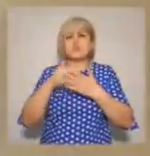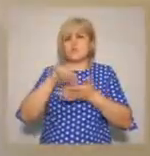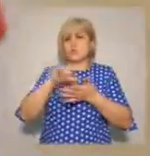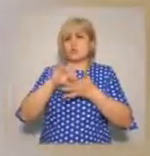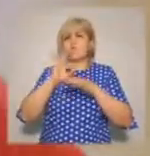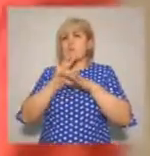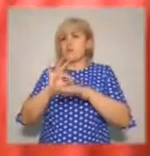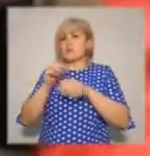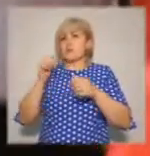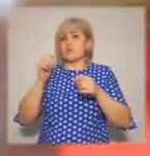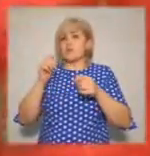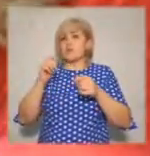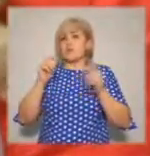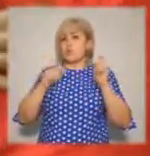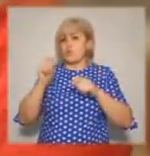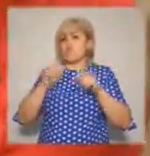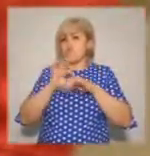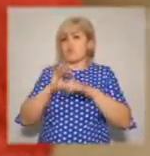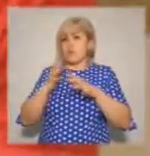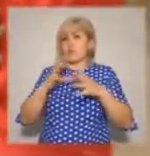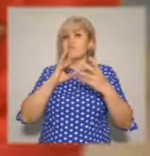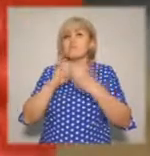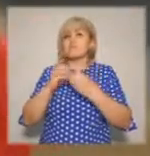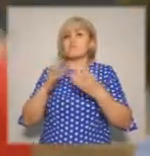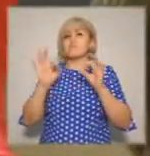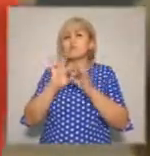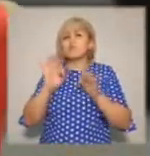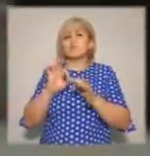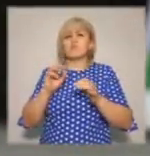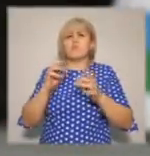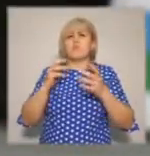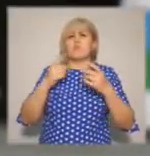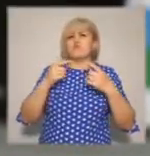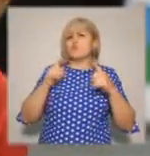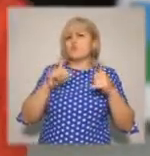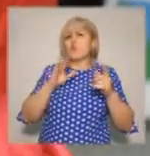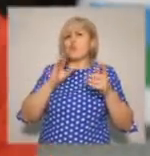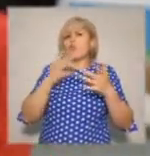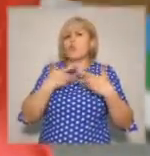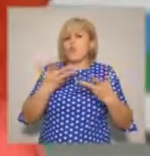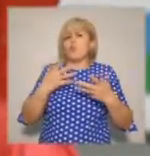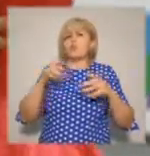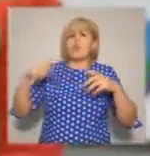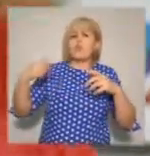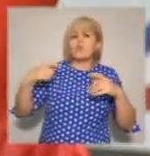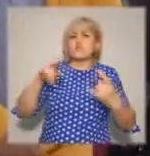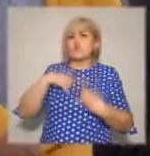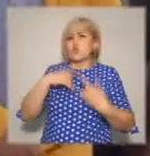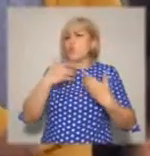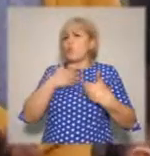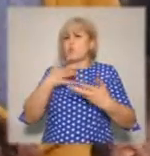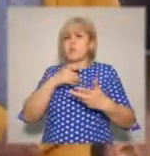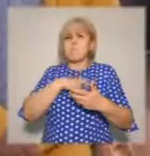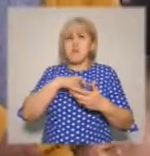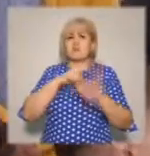музыкой, с оркестром, все что угодно. То есть пошив костюмов, любые мастер-классы по прическам. Он вывозит сына